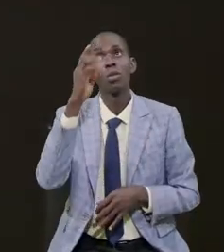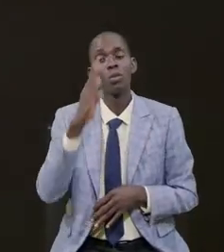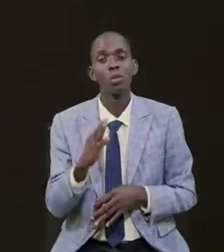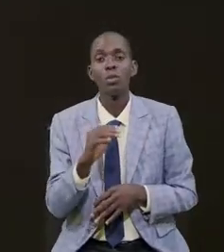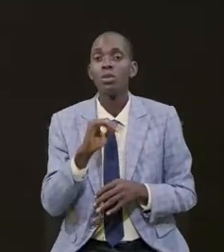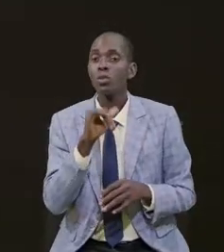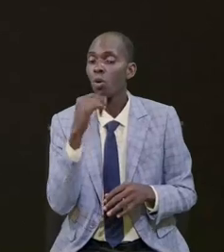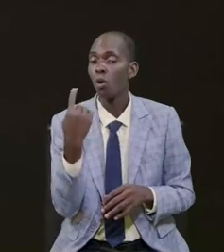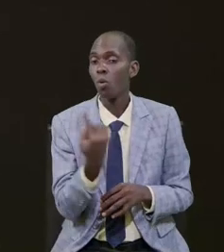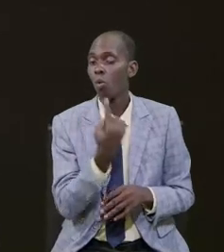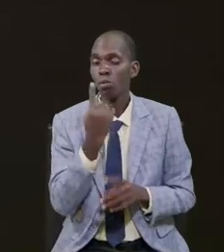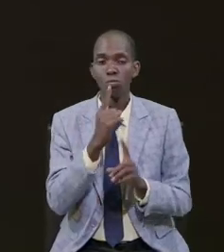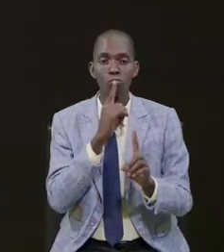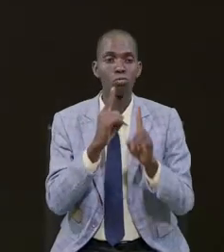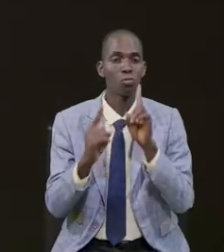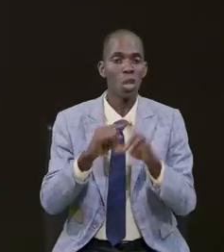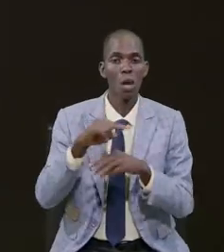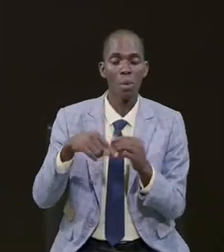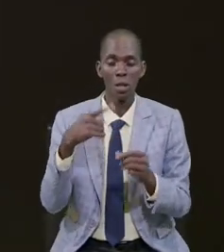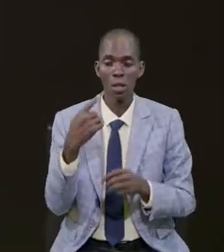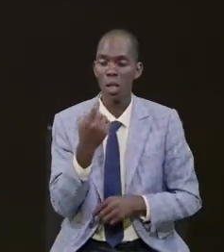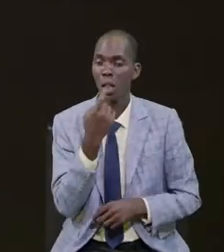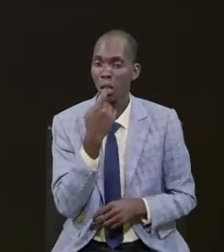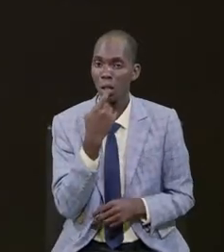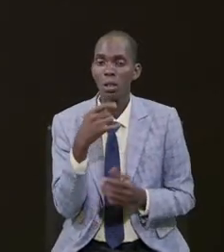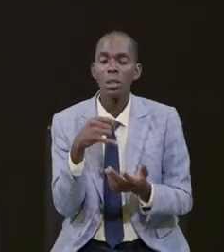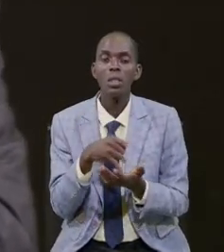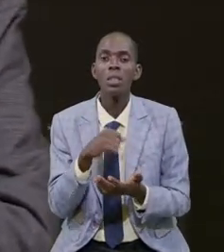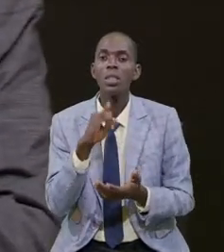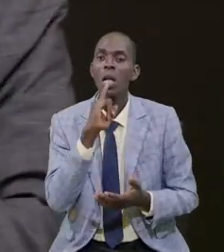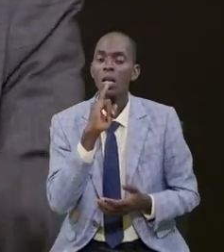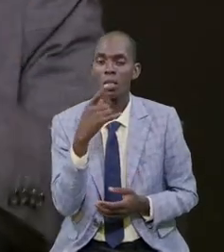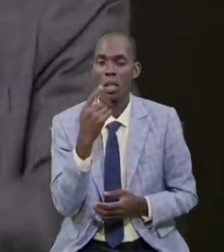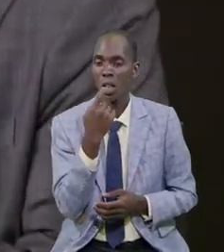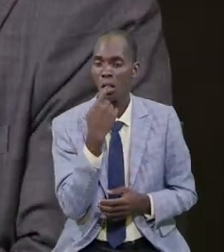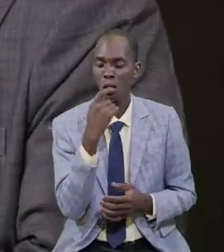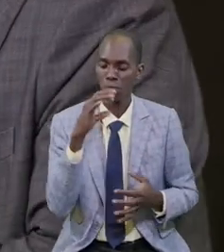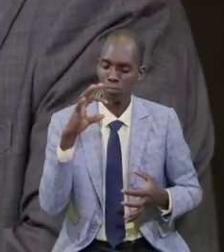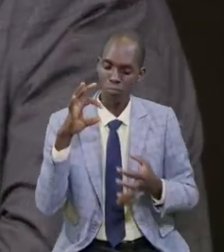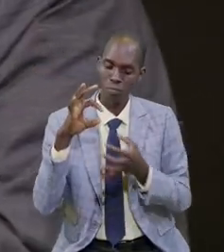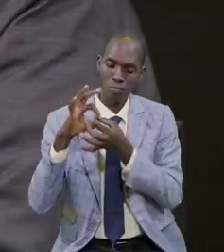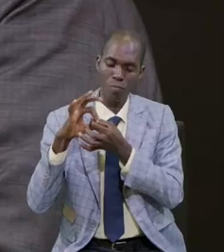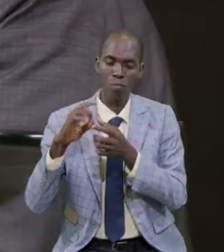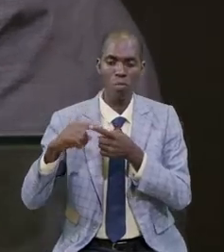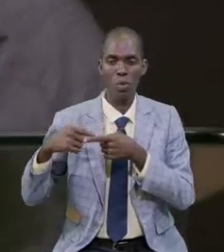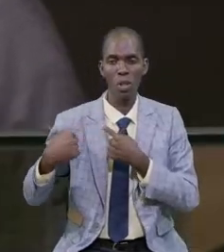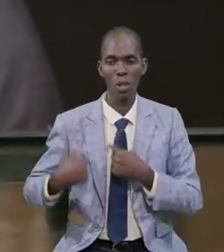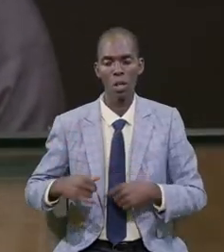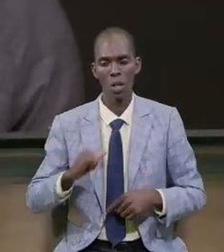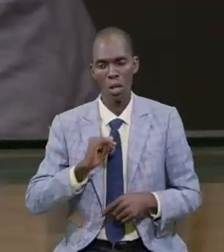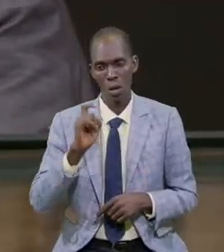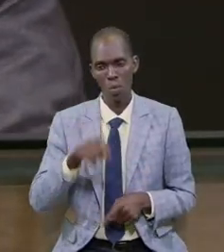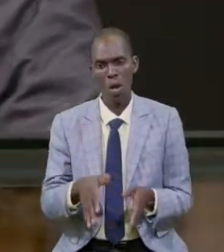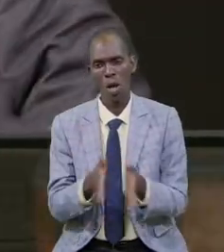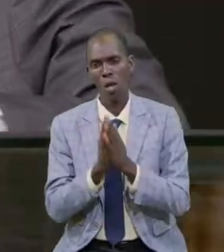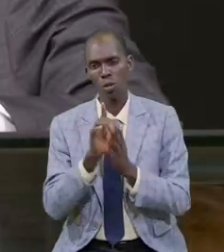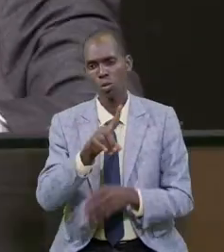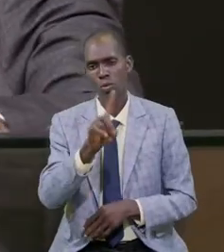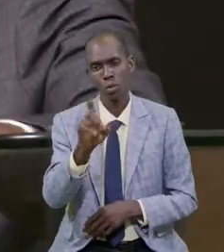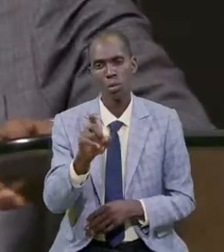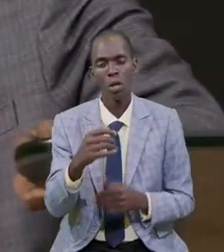la langue. Si la langue en connexion avec le cœur, donc je dois vous poser la